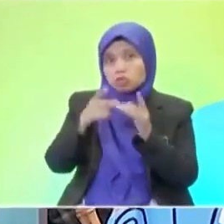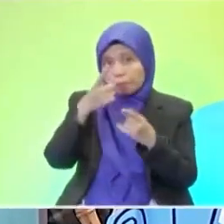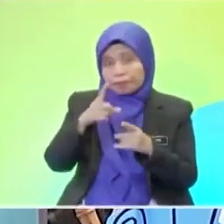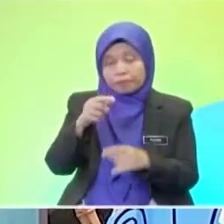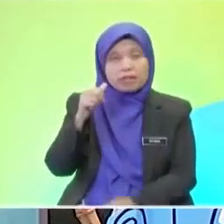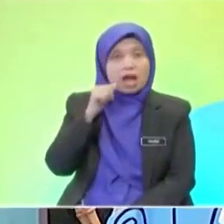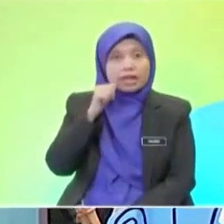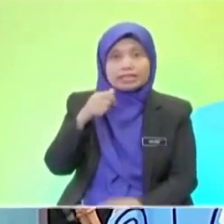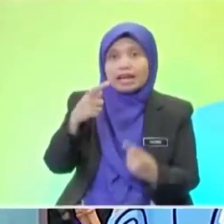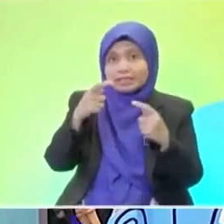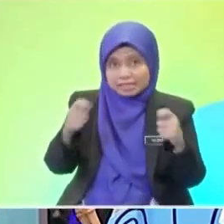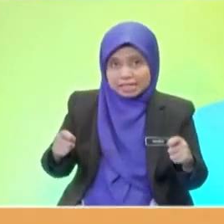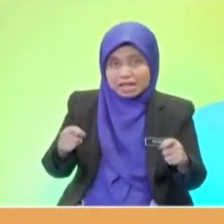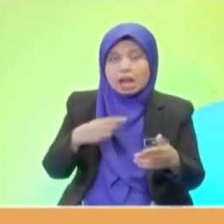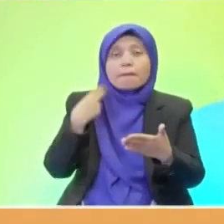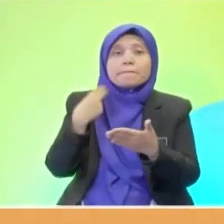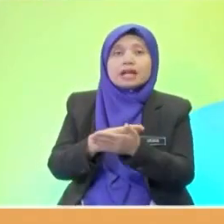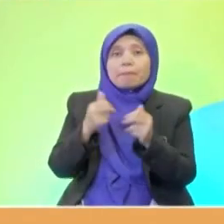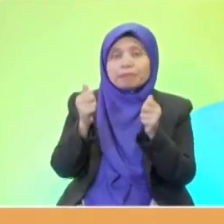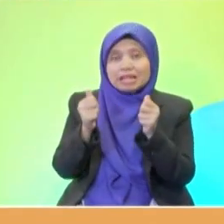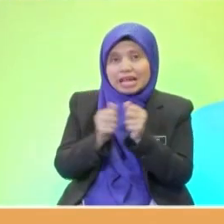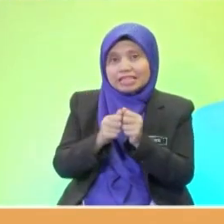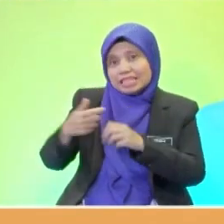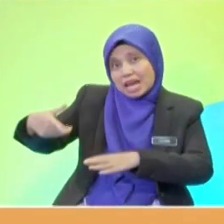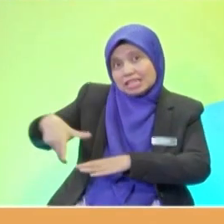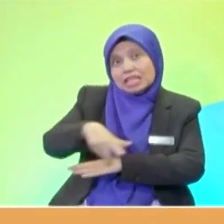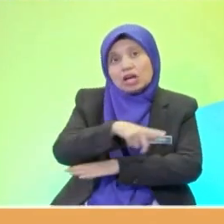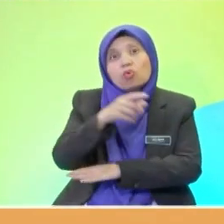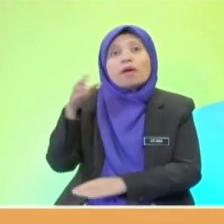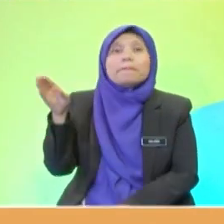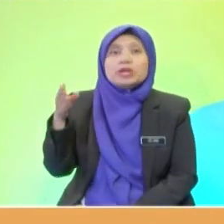Aina tinggal berhampiran dengan laut biru